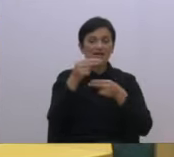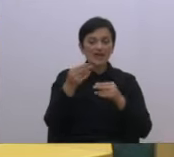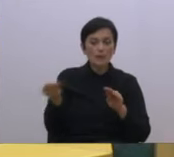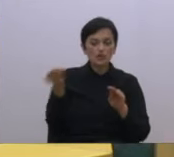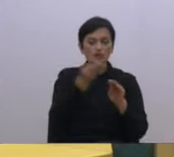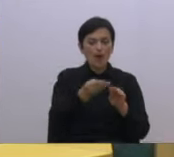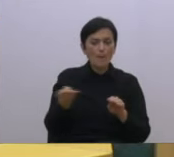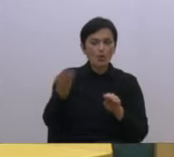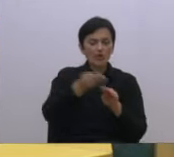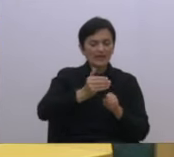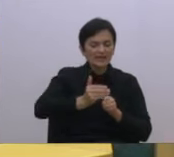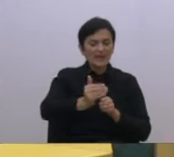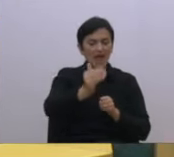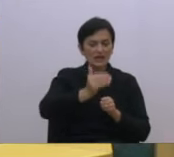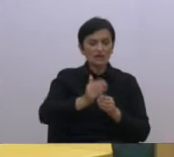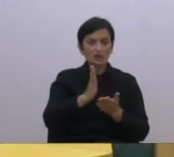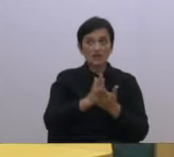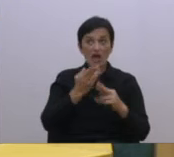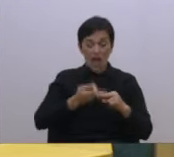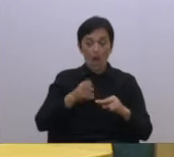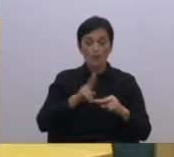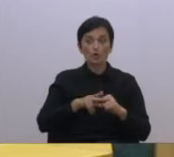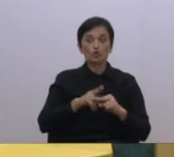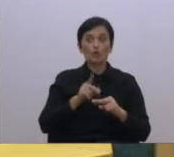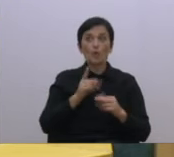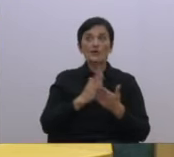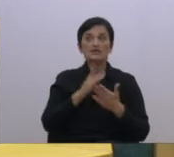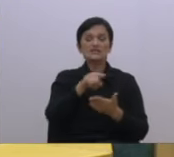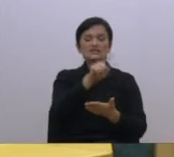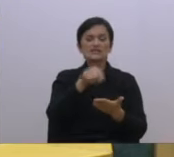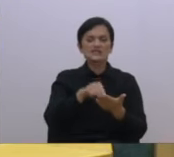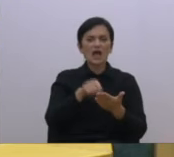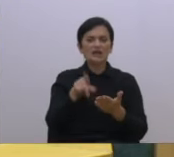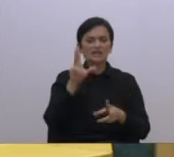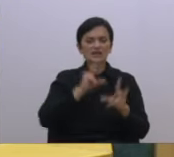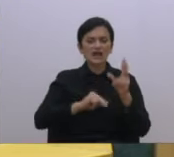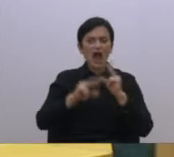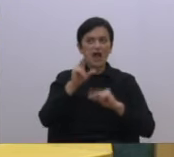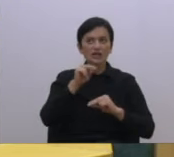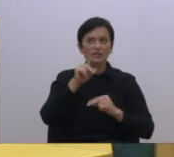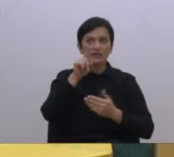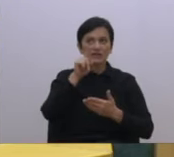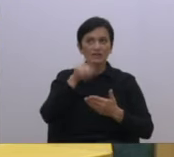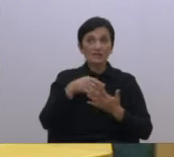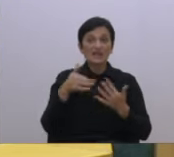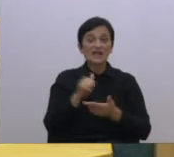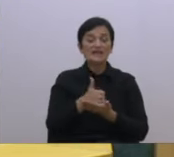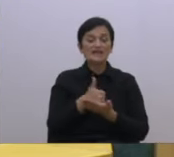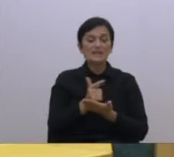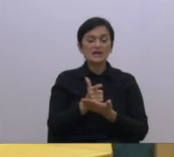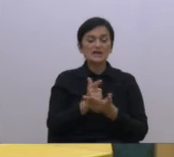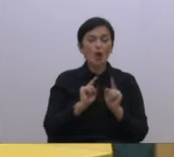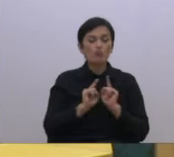შემოტანა სხვათა შორის, და ამიტომაც არის აქ ინცესტის საკითხი ასევე გათვალისწინებული, არა მხოლოდ LGBT